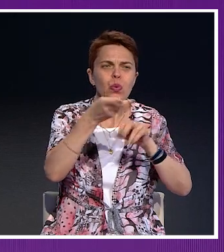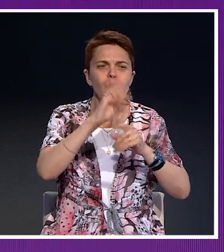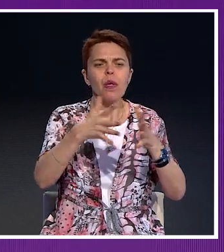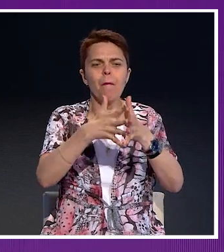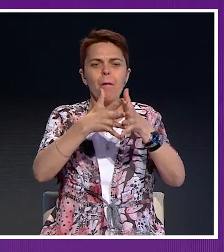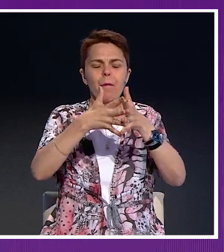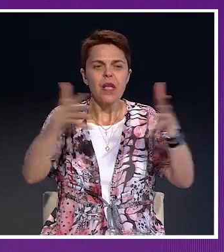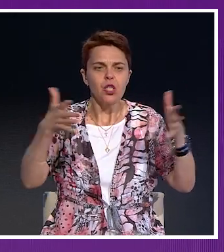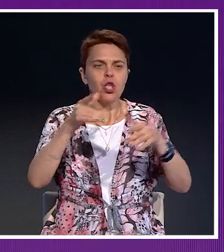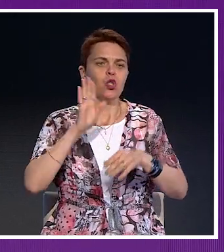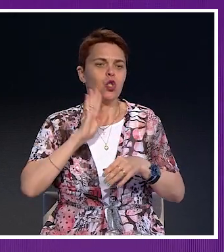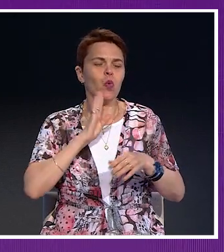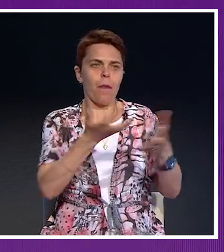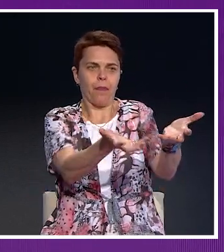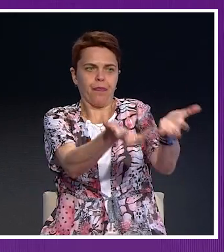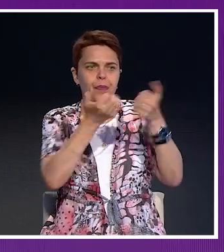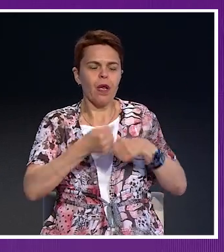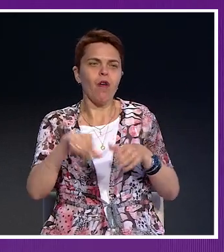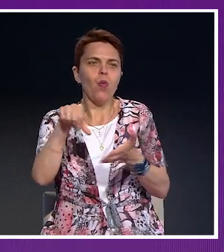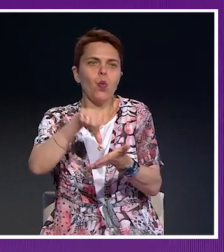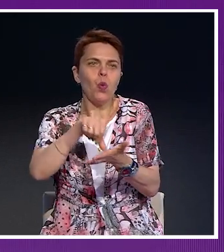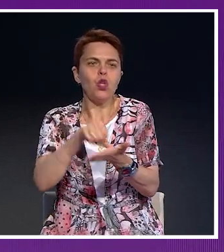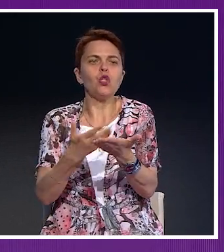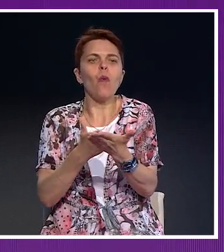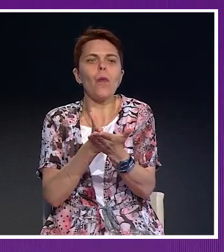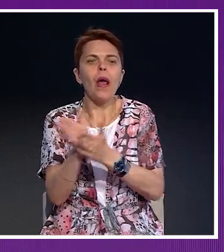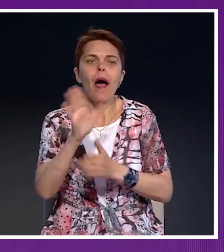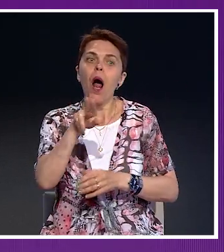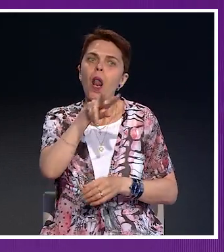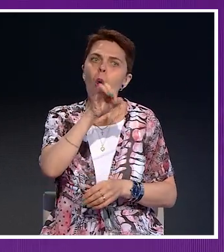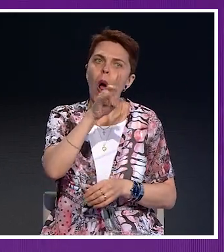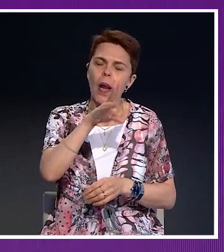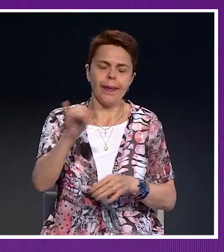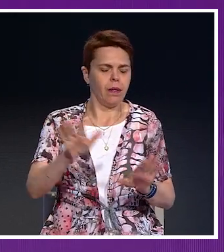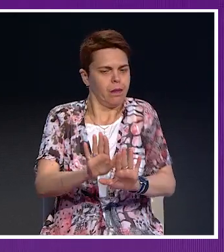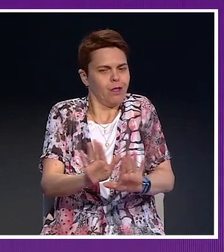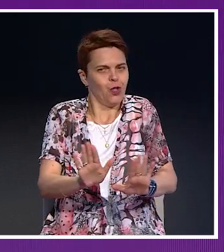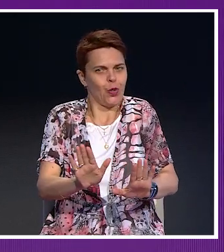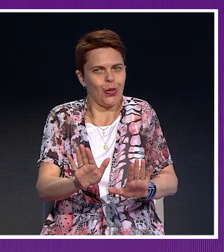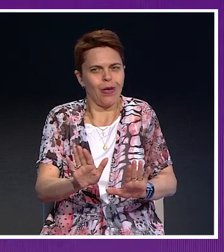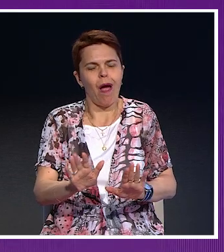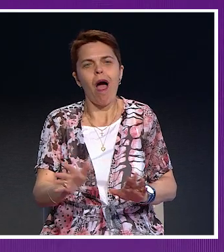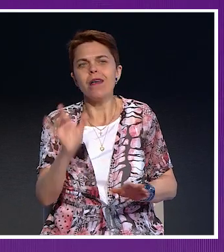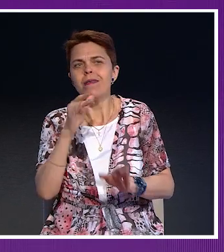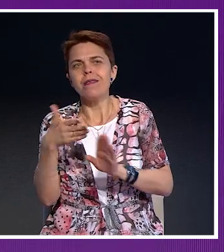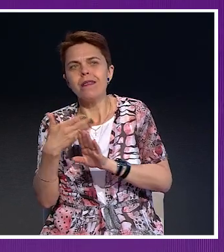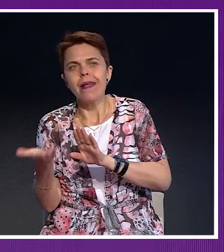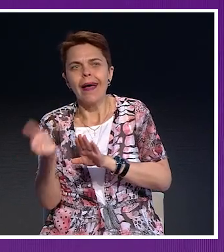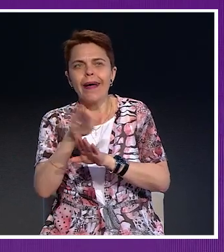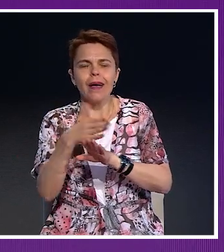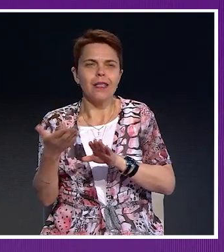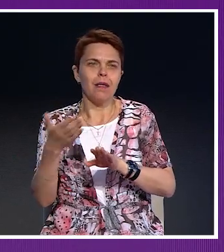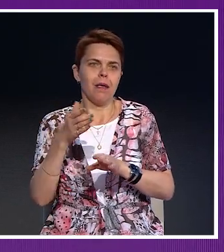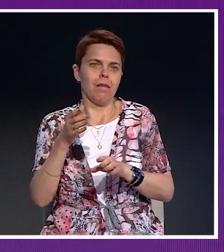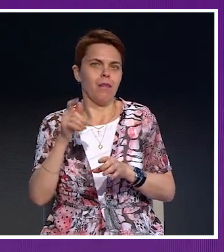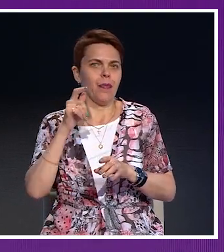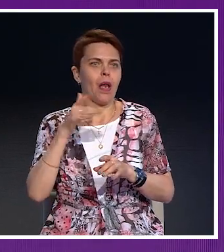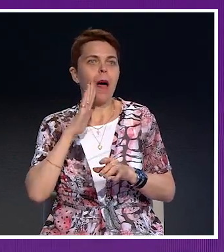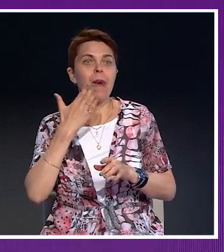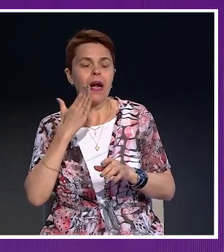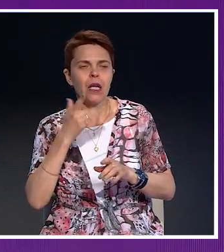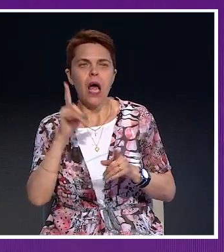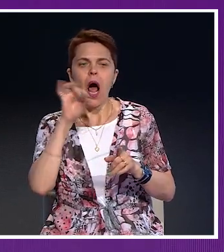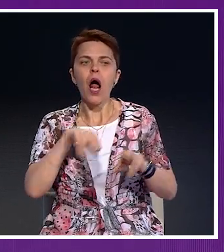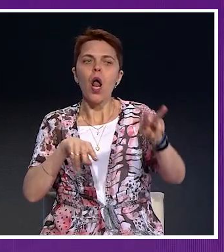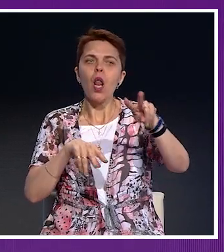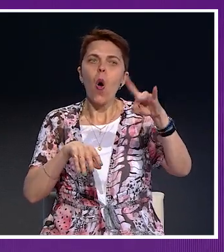брати участь у політиці, не тільки локальній, можливо, всеамериканського рівня, федерального, але